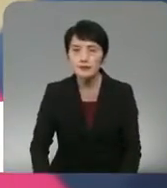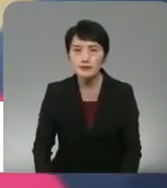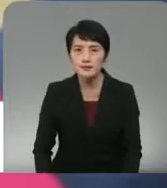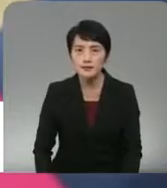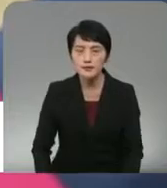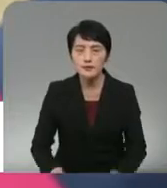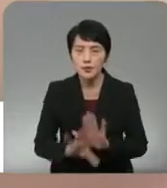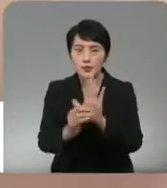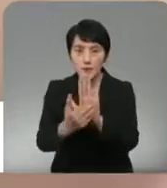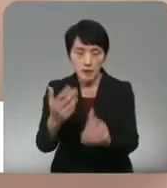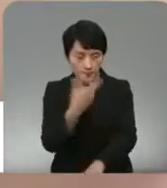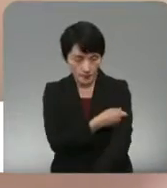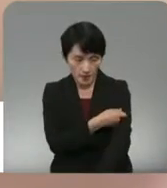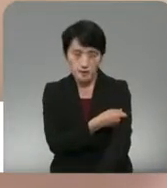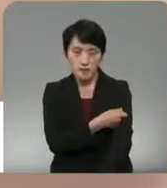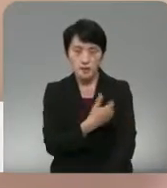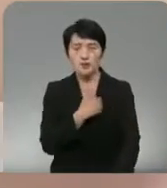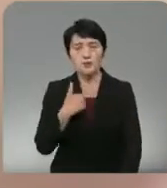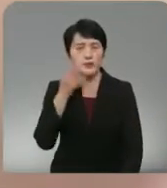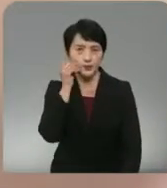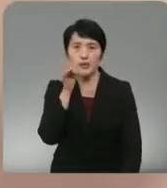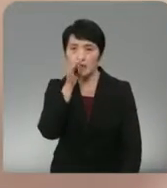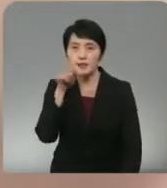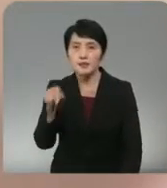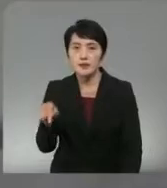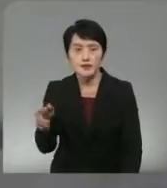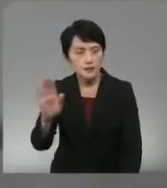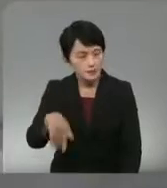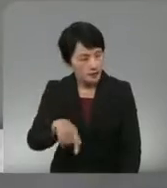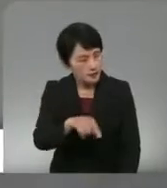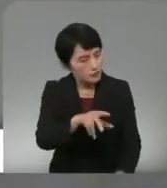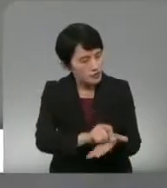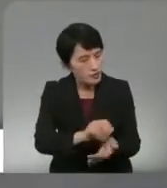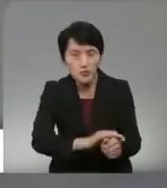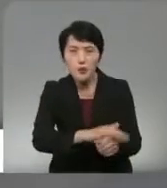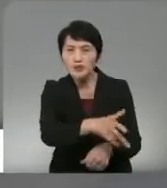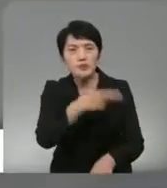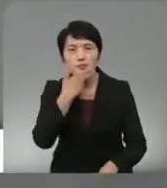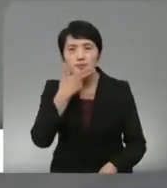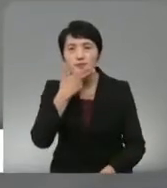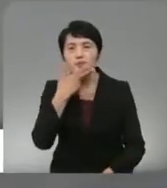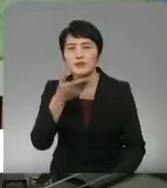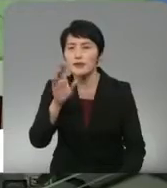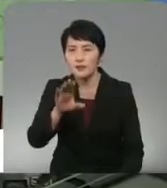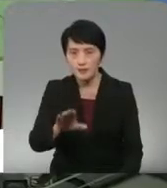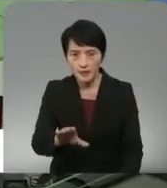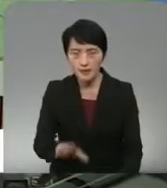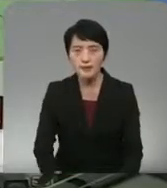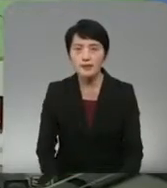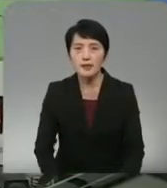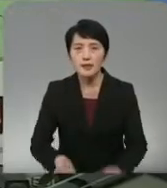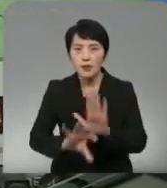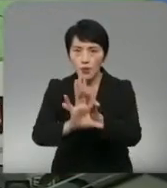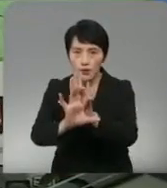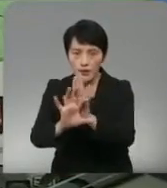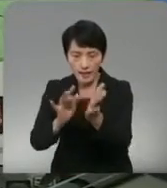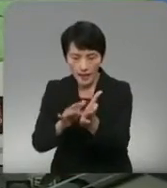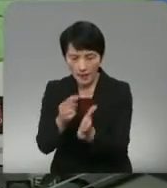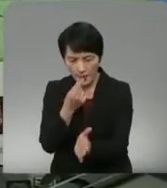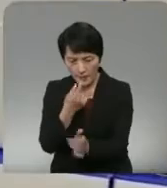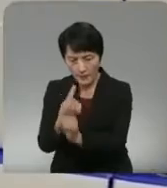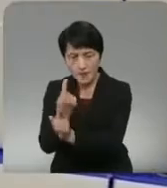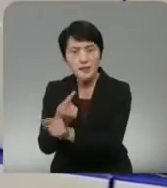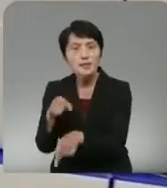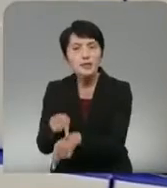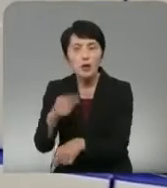À propos de l'éventuel envoi de produits de prévention à la Corée du Nord, le gouvernement a déclaré disposer de suffisamment de stocks de